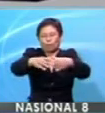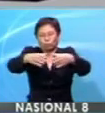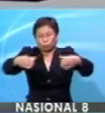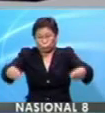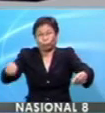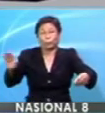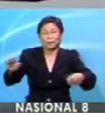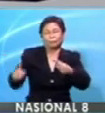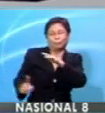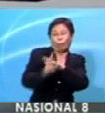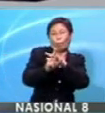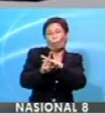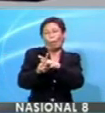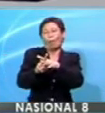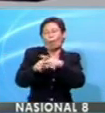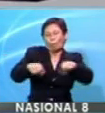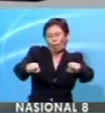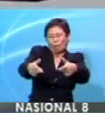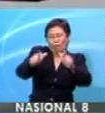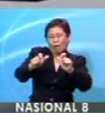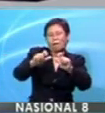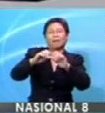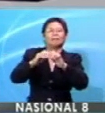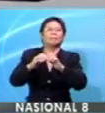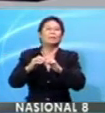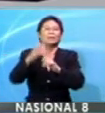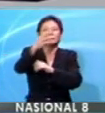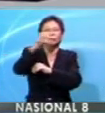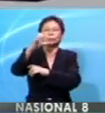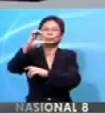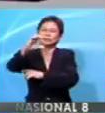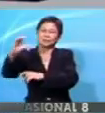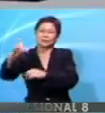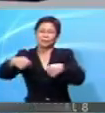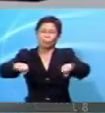Ito muncul pelumba terpantas dalam kelas superpports 600